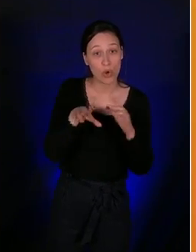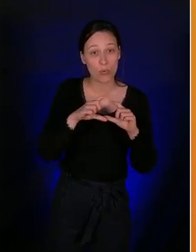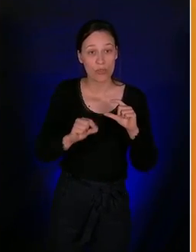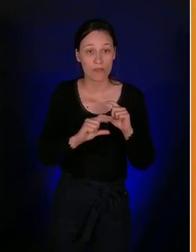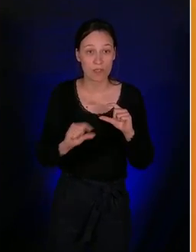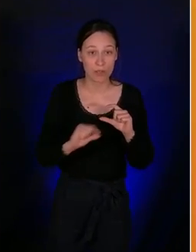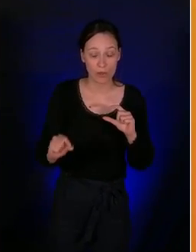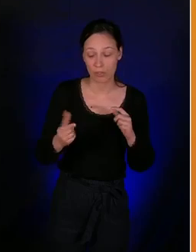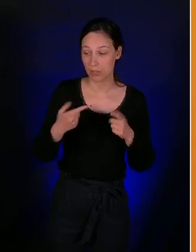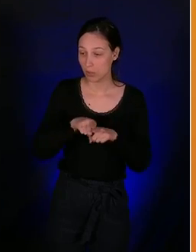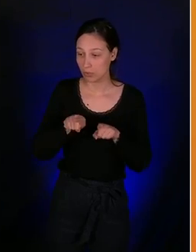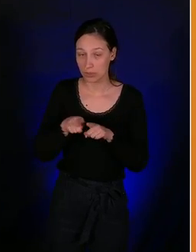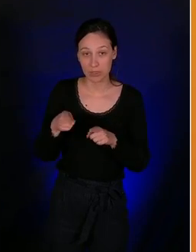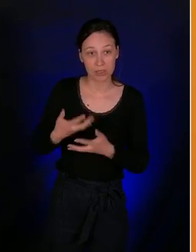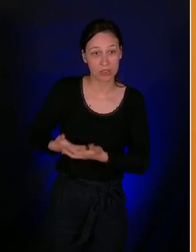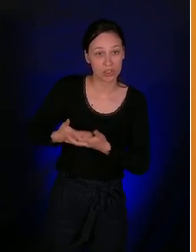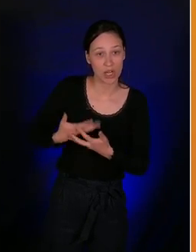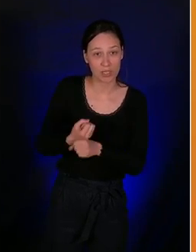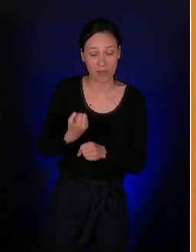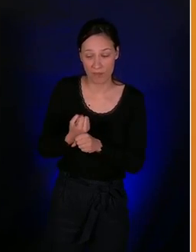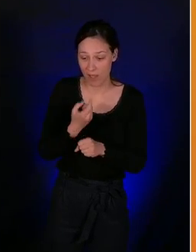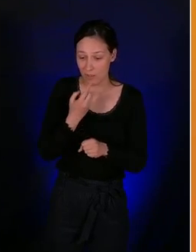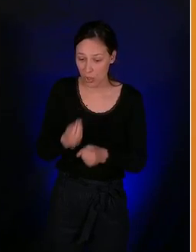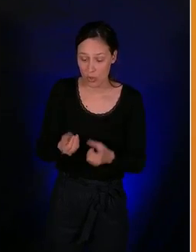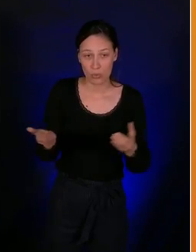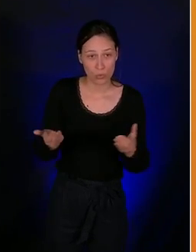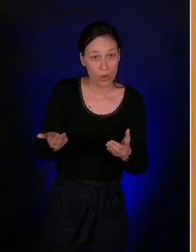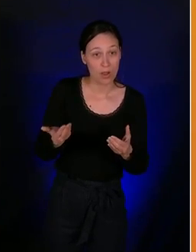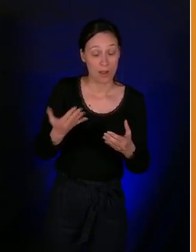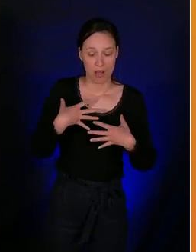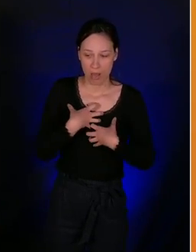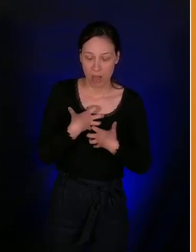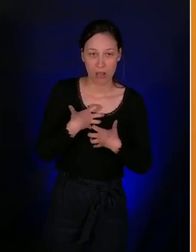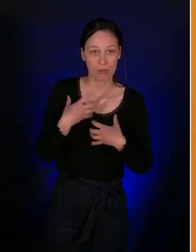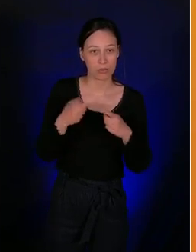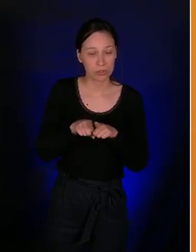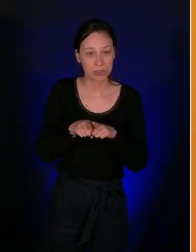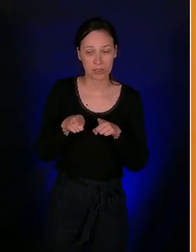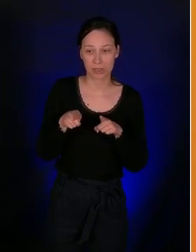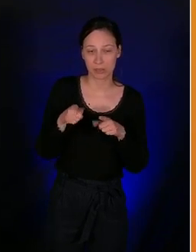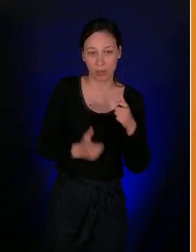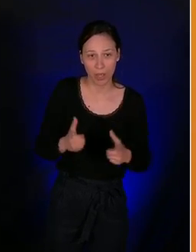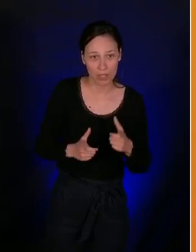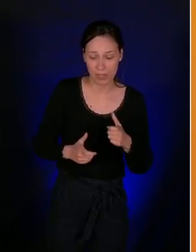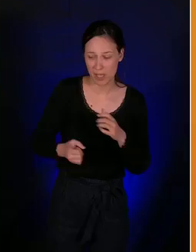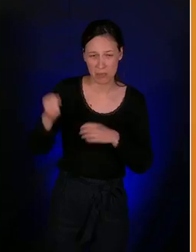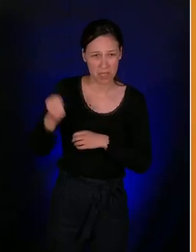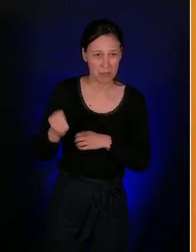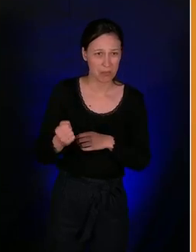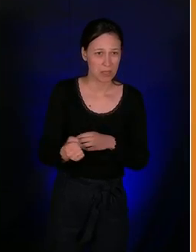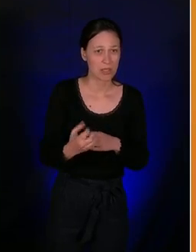surcharges de travail, une augmentation des mal-êtres avec une montée des risques psychosociaux, énormément de précarité en